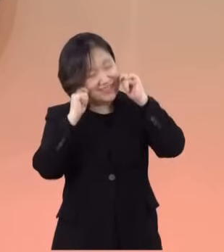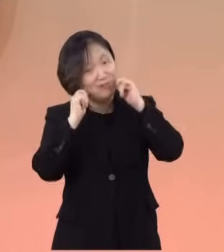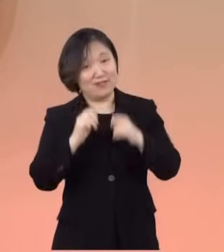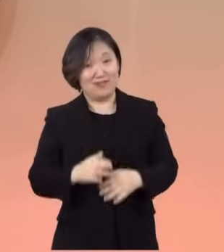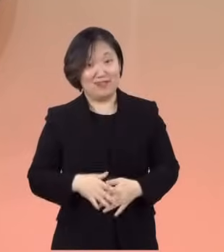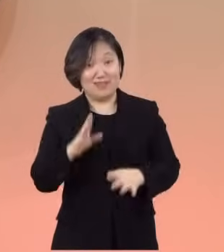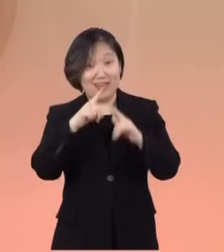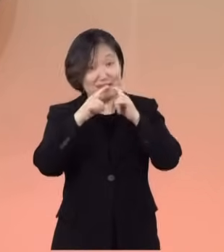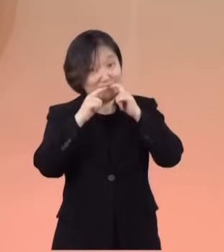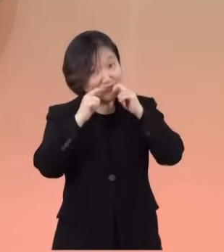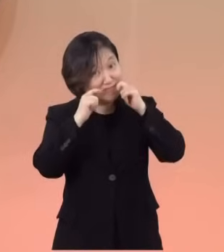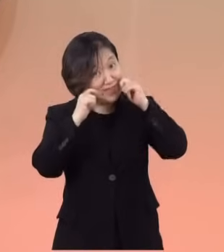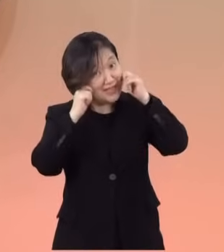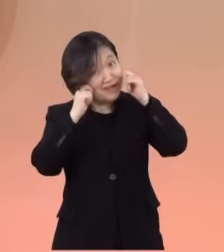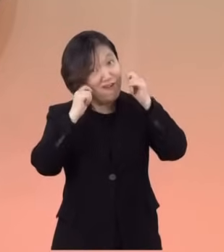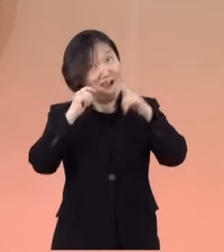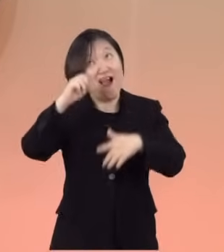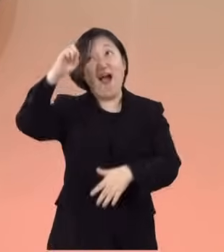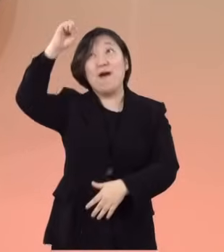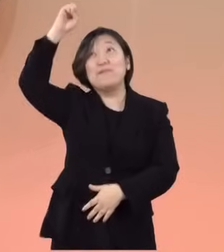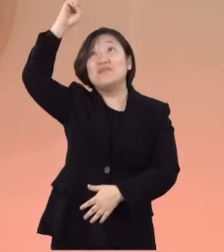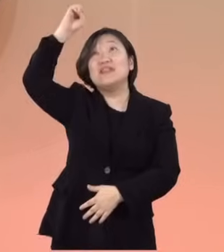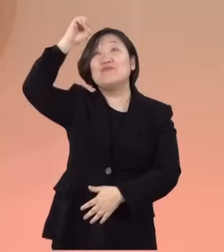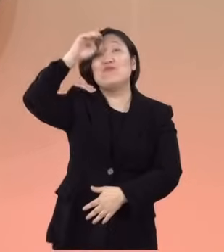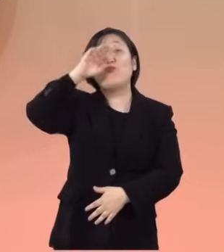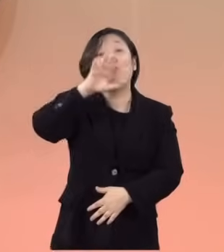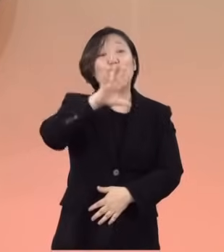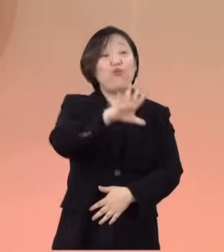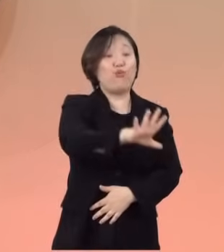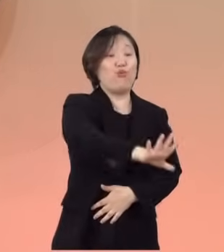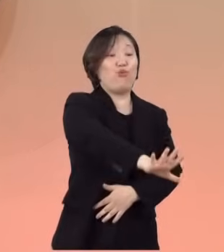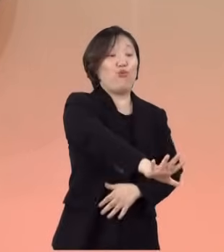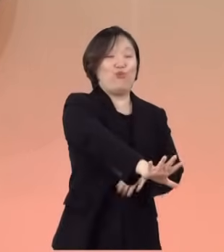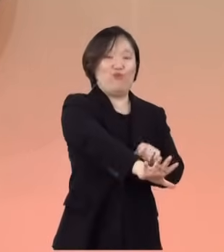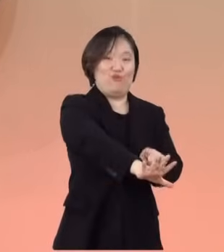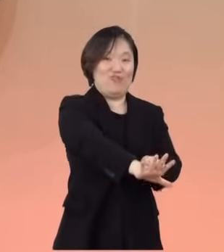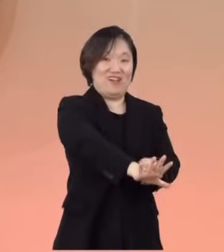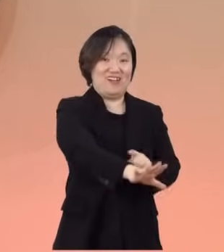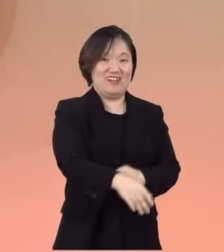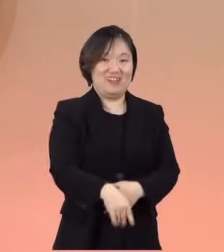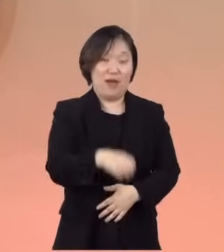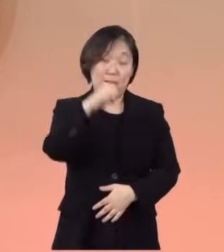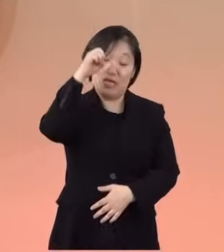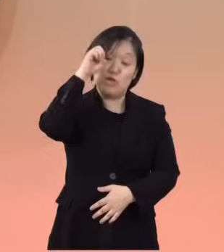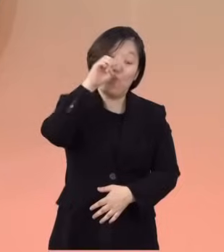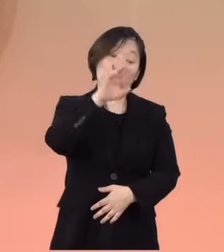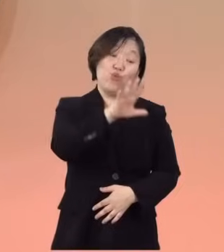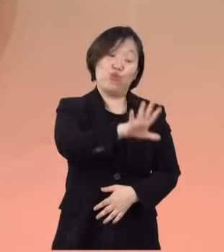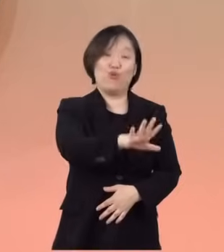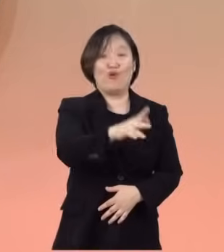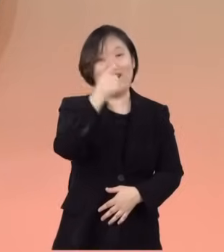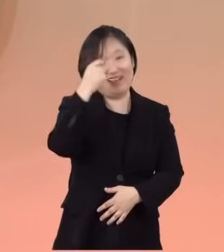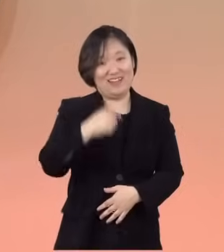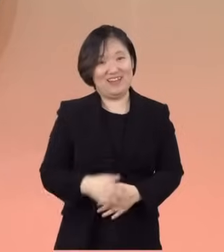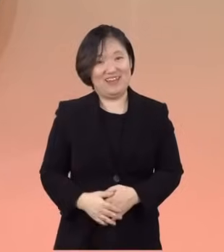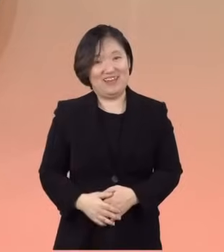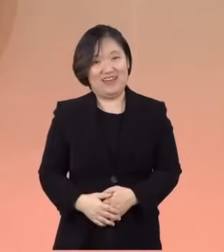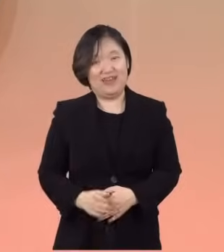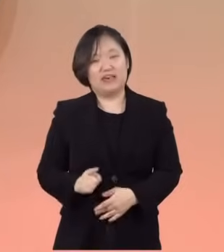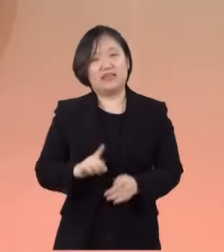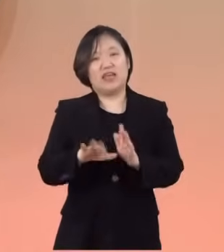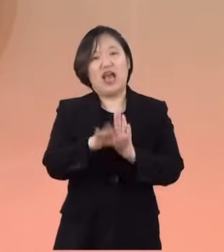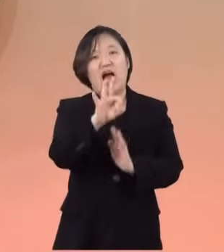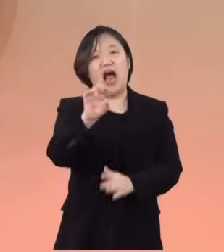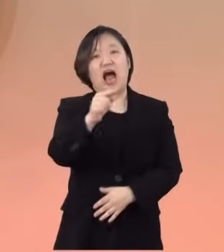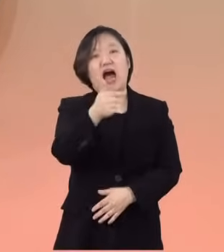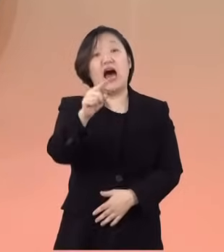부처님의 환한 미소에서 큰 광명이 뿜어져 나오면서 그때